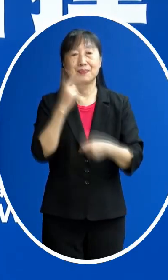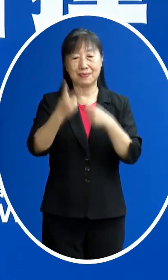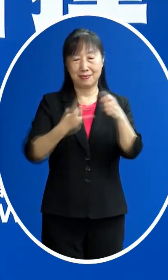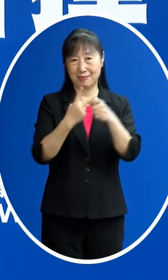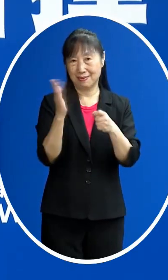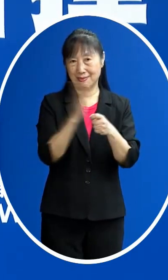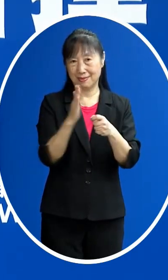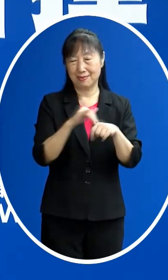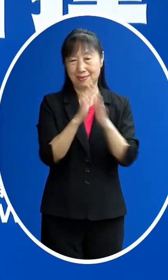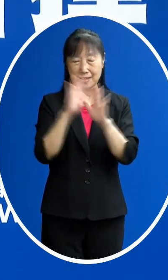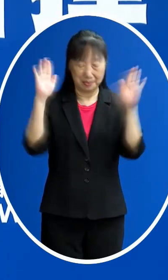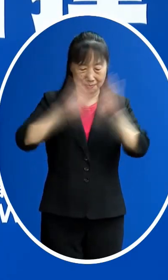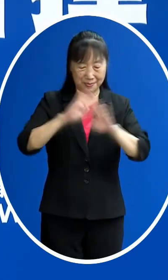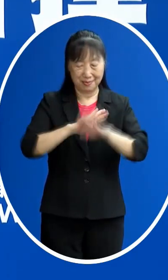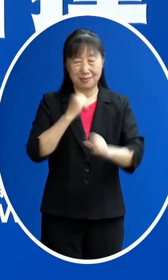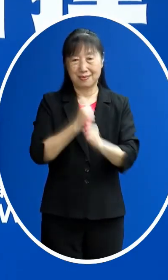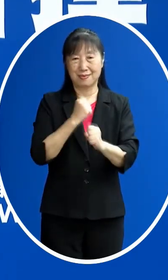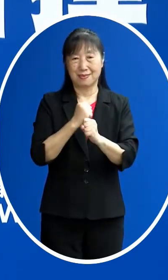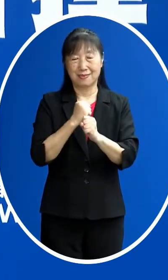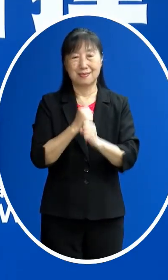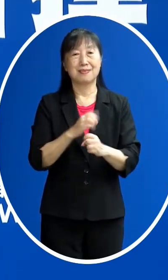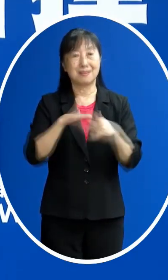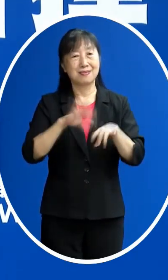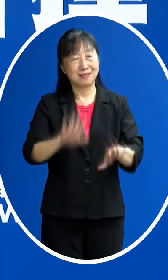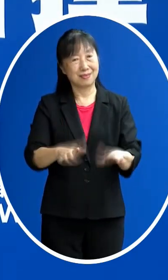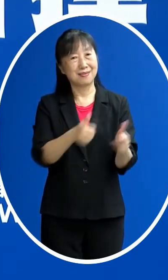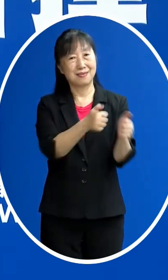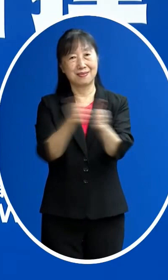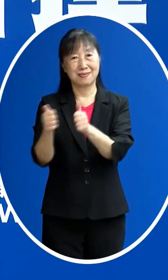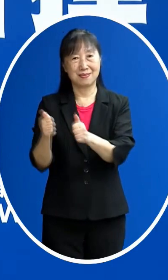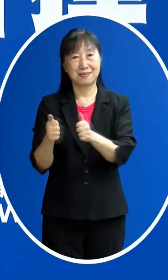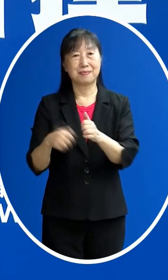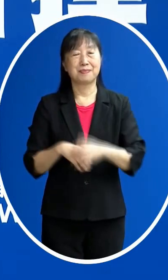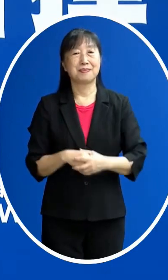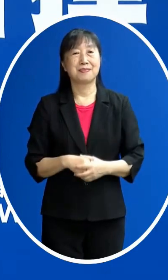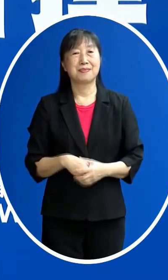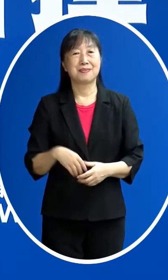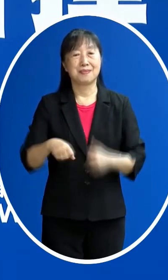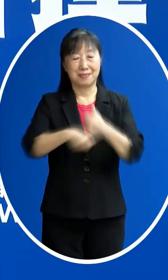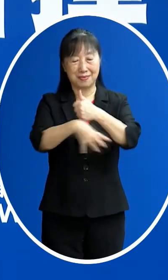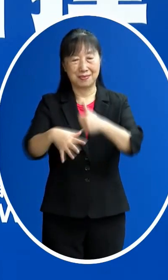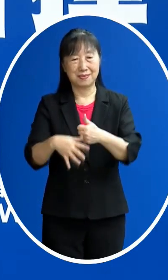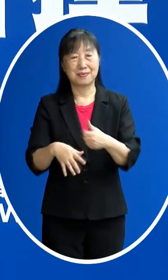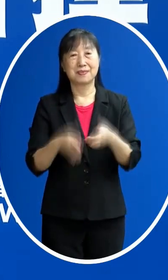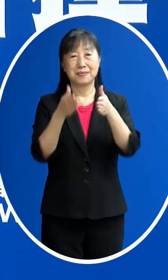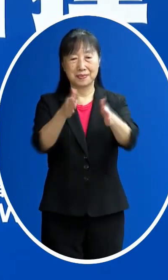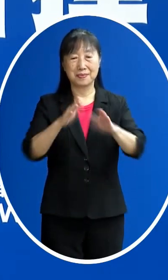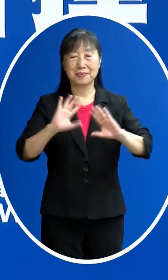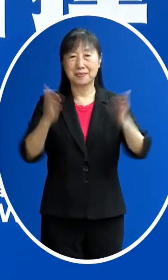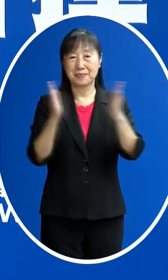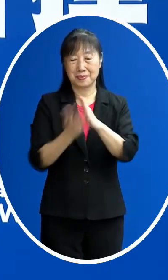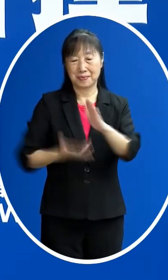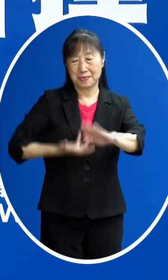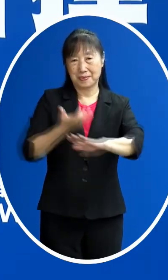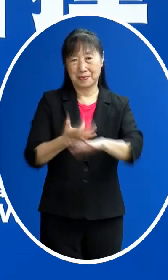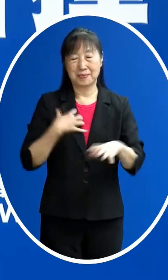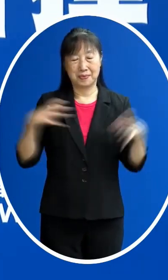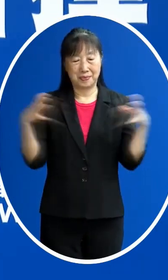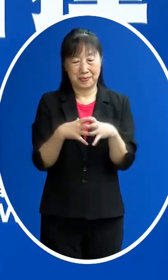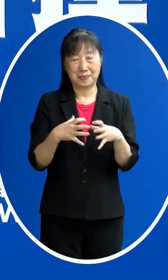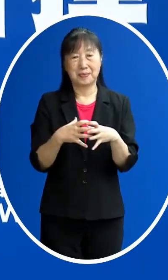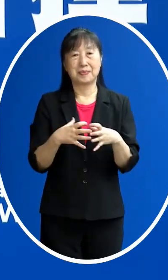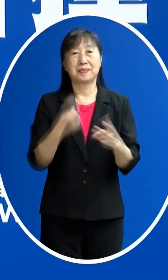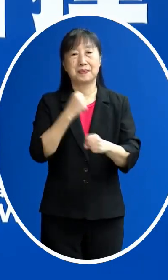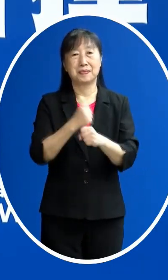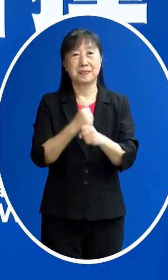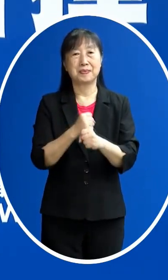多不眠不休的努力，在这里我还是要谢谢各位替国家的贡献，我们一起走过来，我